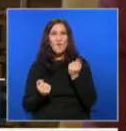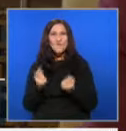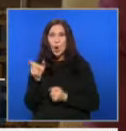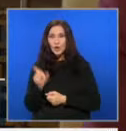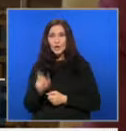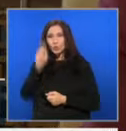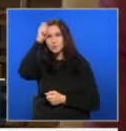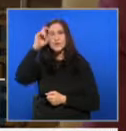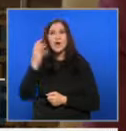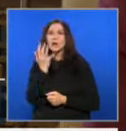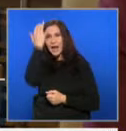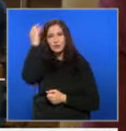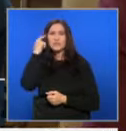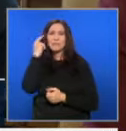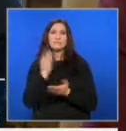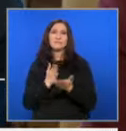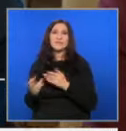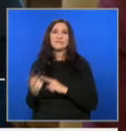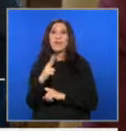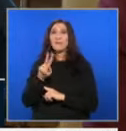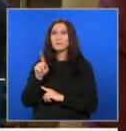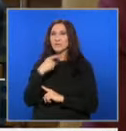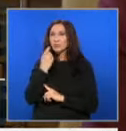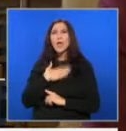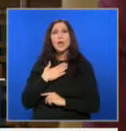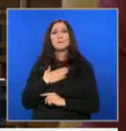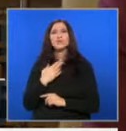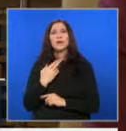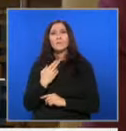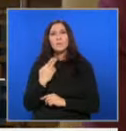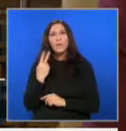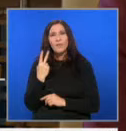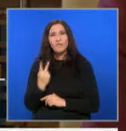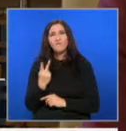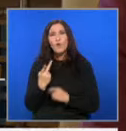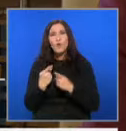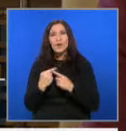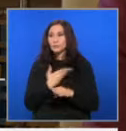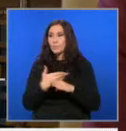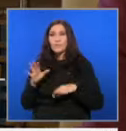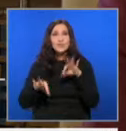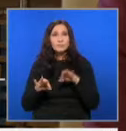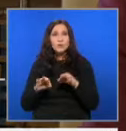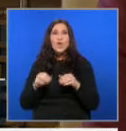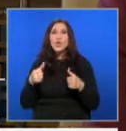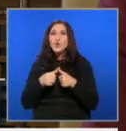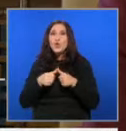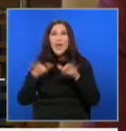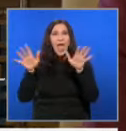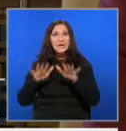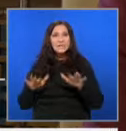Рашков. Знаем, че през 2021 година имаше двукратно провеждане на избори. Юли и